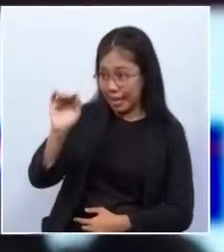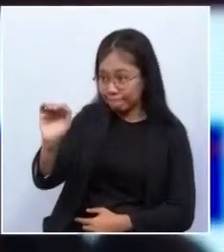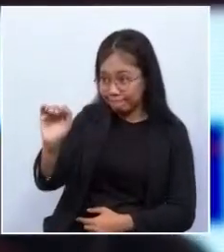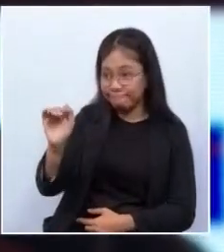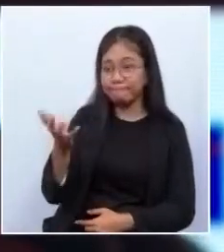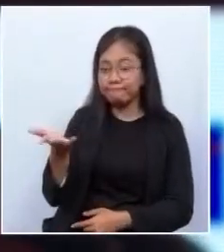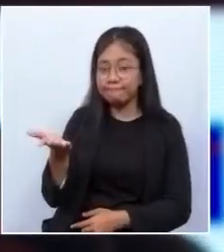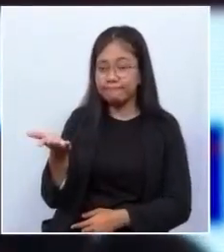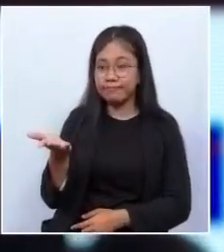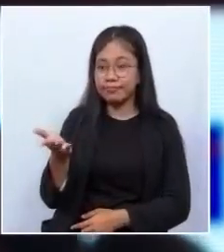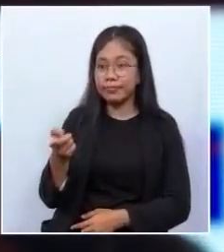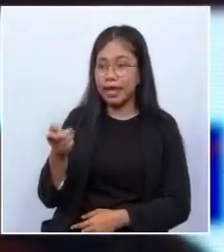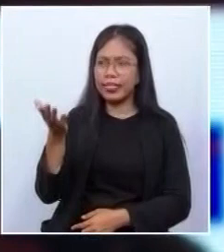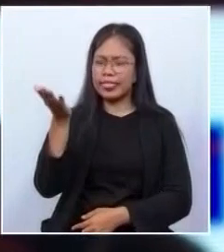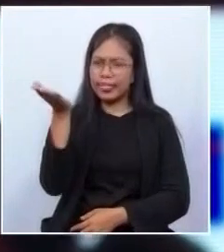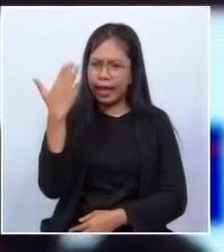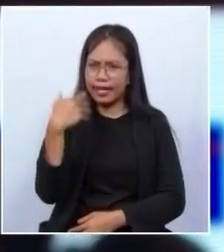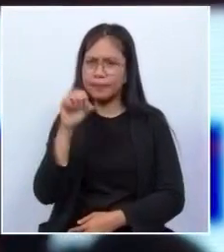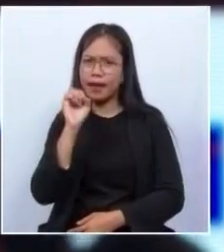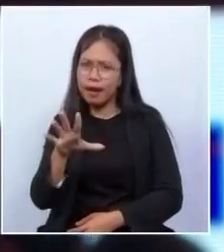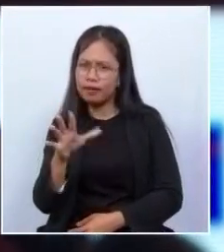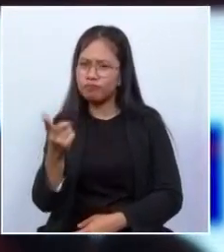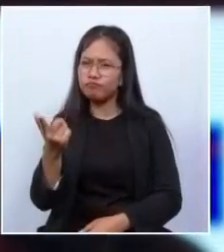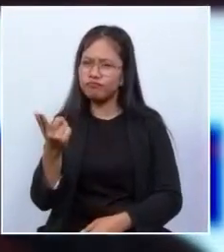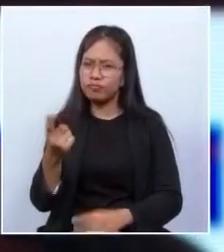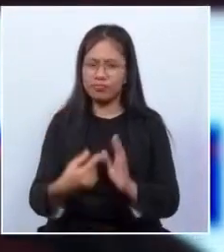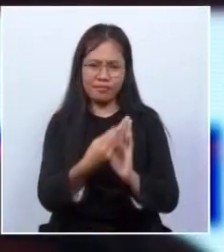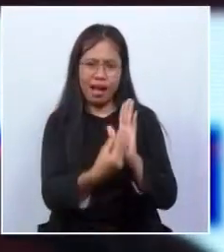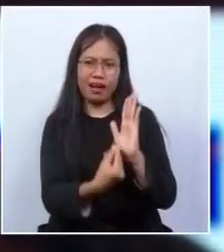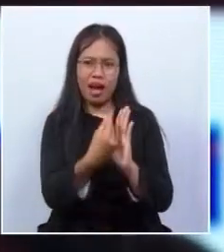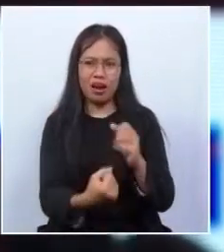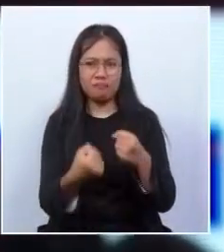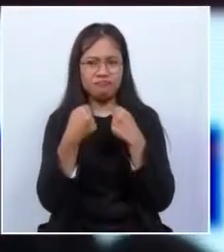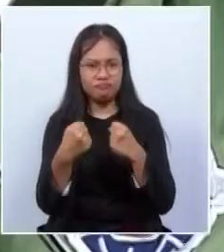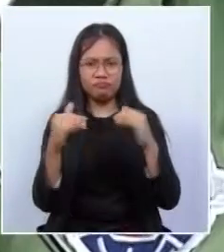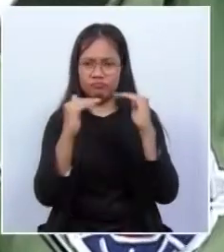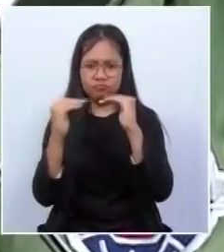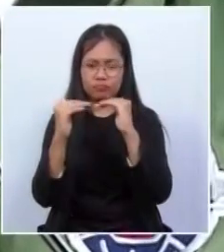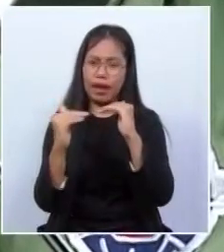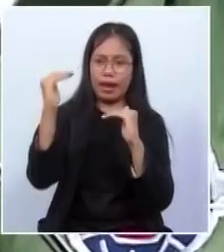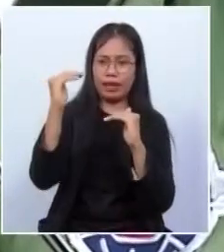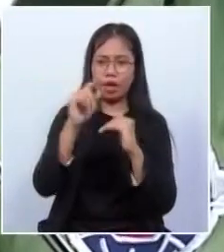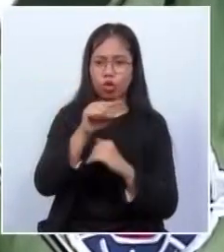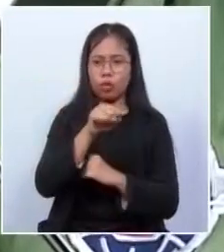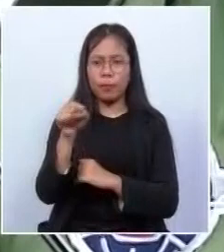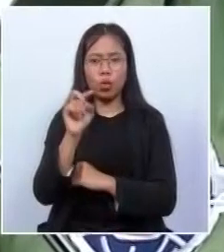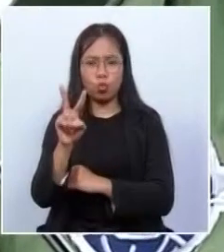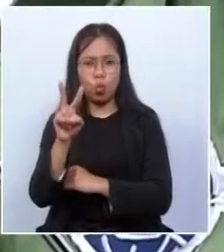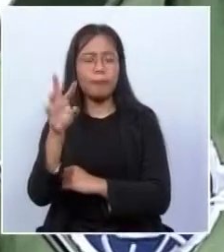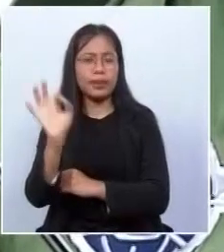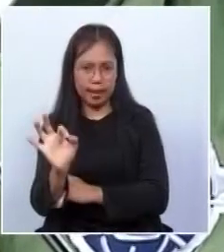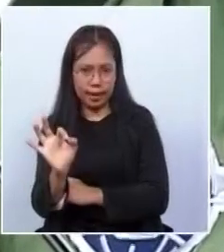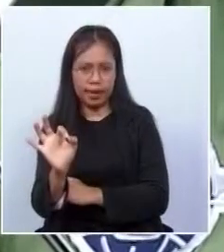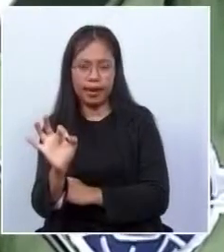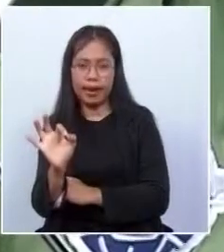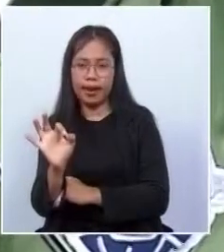Ganjar mengatakan bahwa anggaran pertahanan kita sebaiknya naik 1 sampai 2% dan bahwa